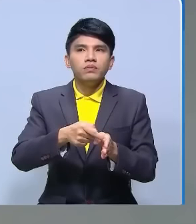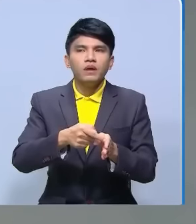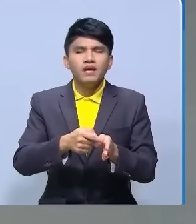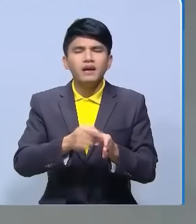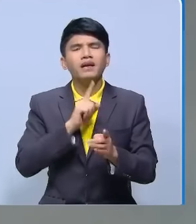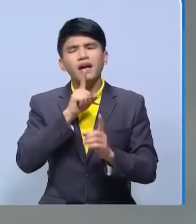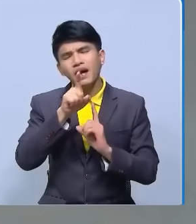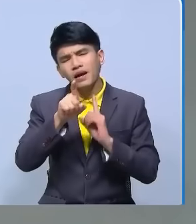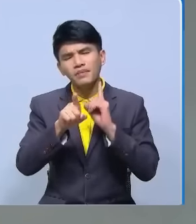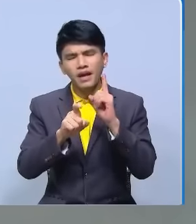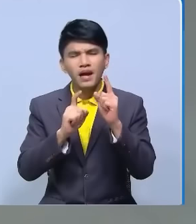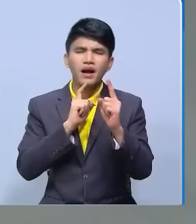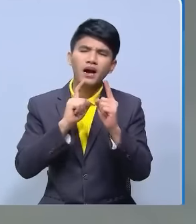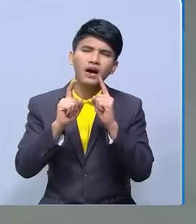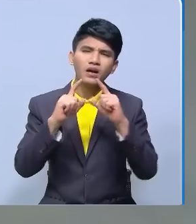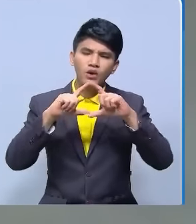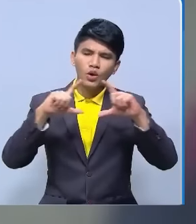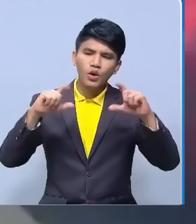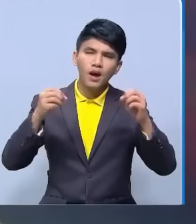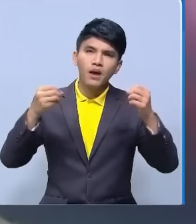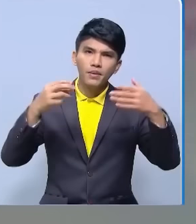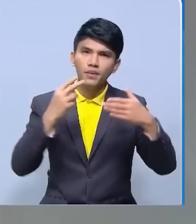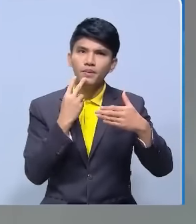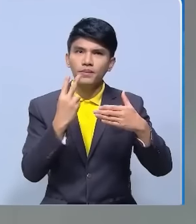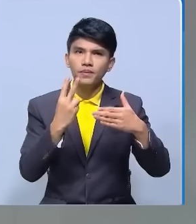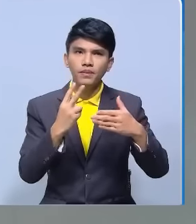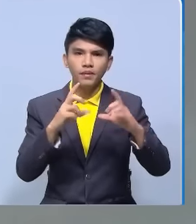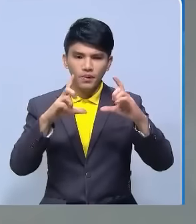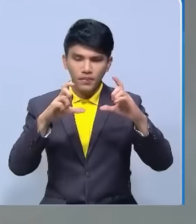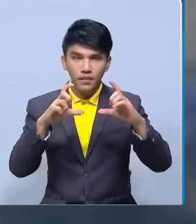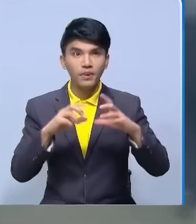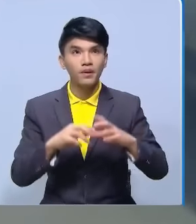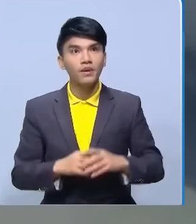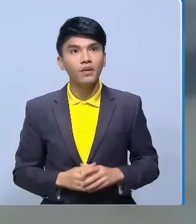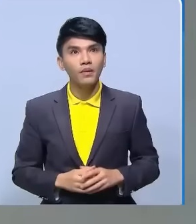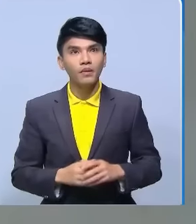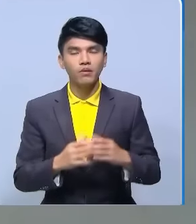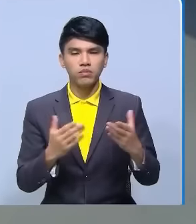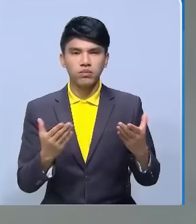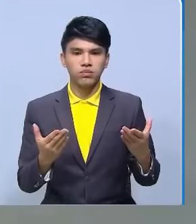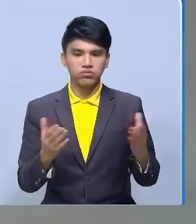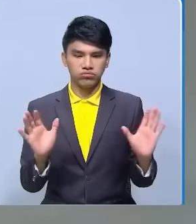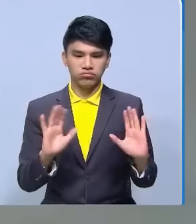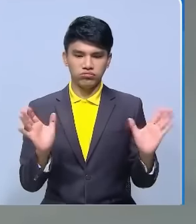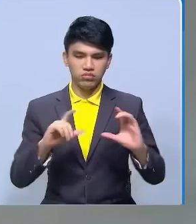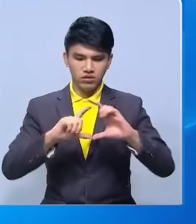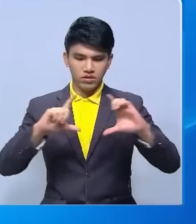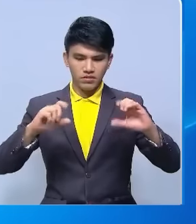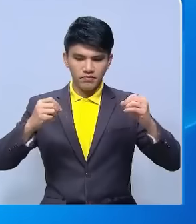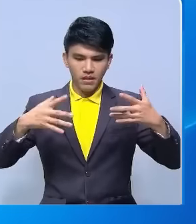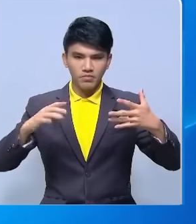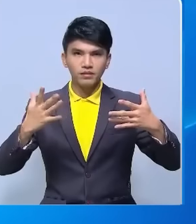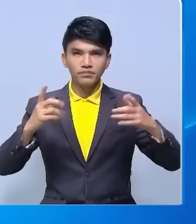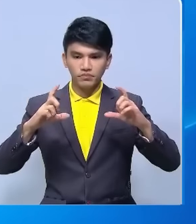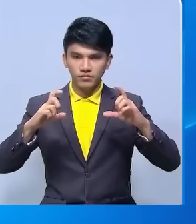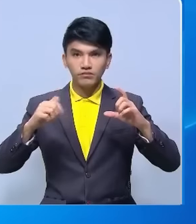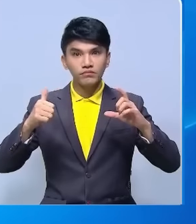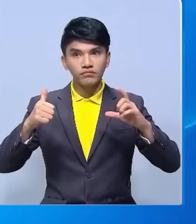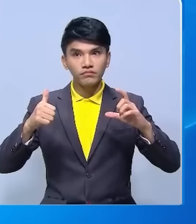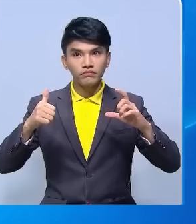ถามพูดคุยขอดูบัตรประจำตัวประชาชนกับถ่ายรูปด้วยคนร้ายก็อ้างว่าไม่ได้พกบัตรมาอ้าวแล้วถ่ายรูปได้มั้ย